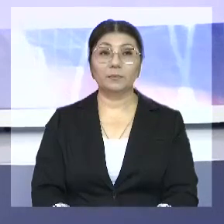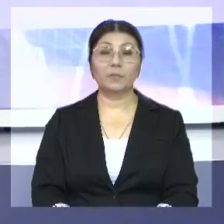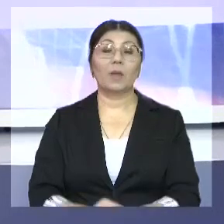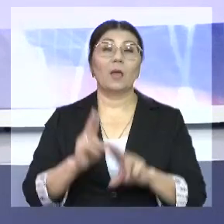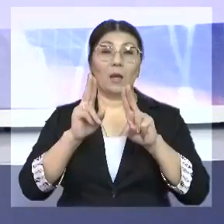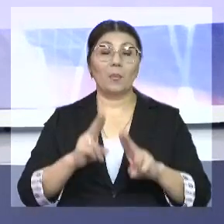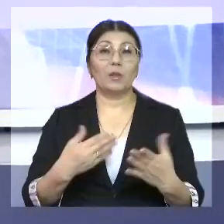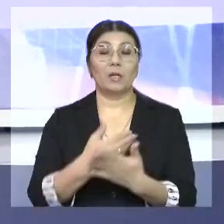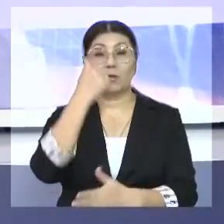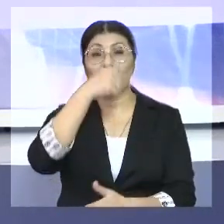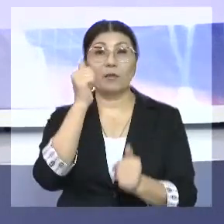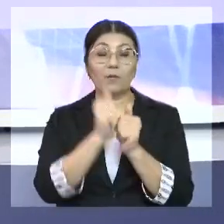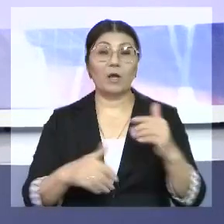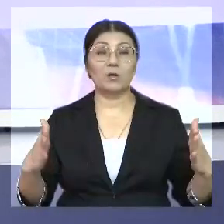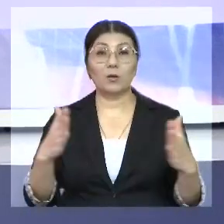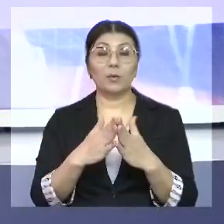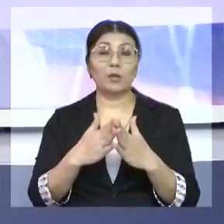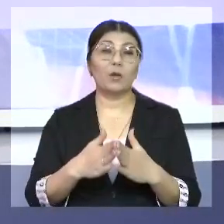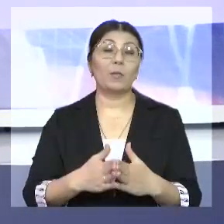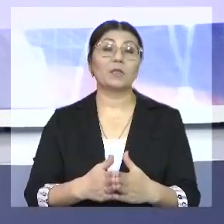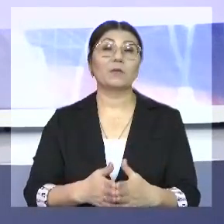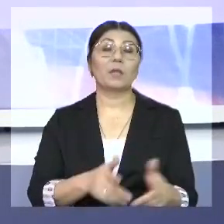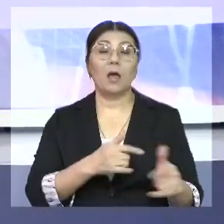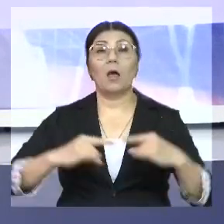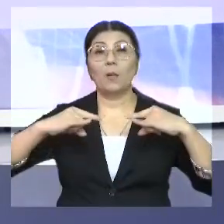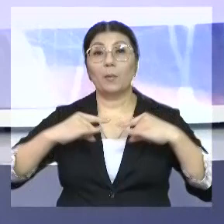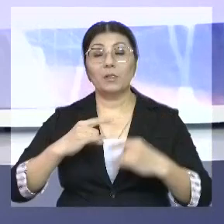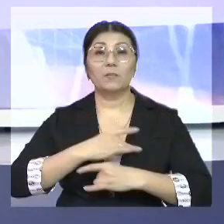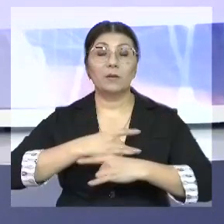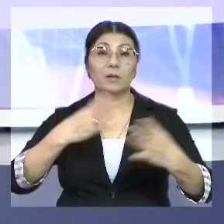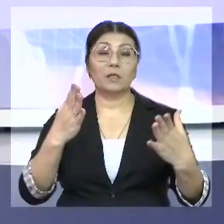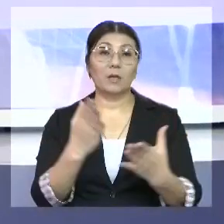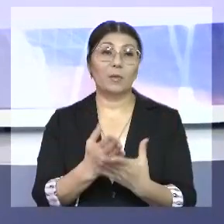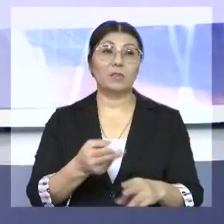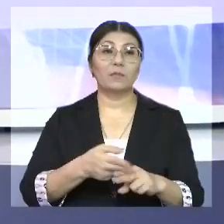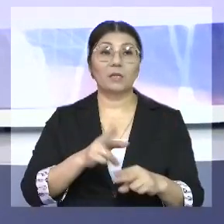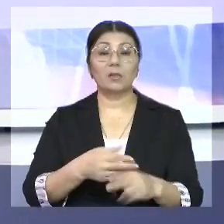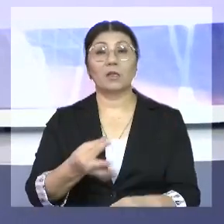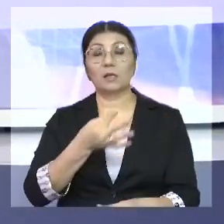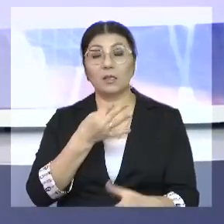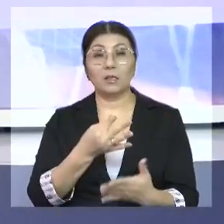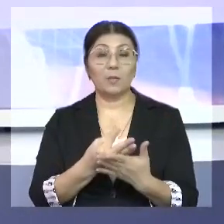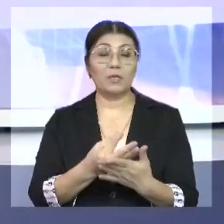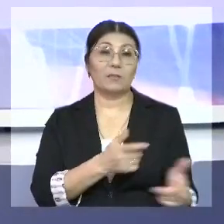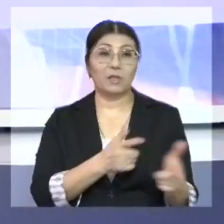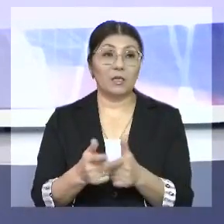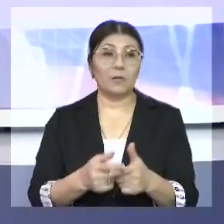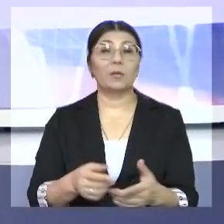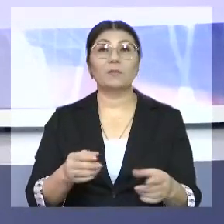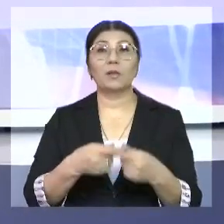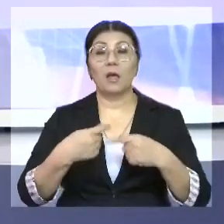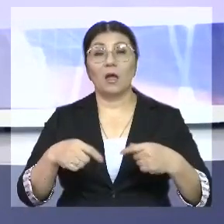По традиции на Новый год в каждом доме накрывается праздничный стол. Меню зачастую составляется заранее. Ассортимент товаров в